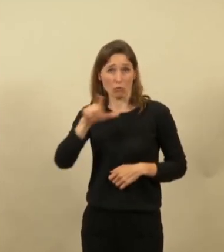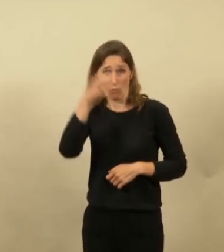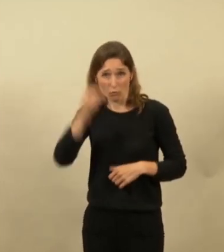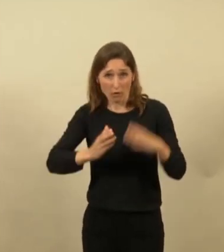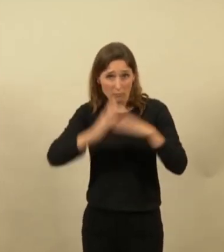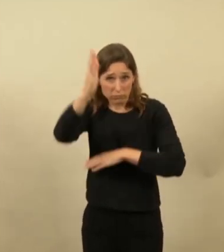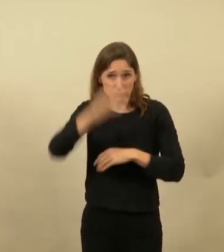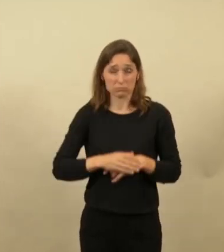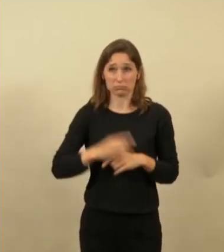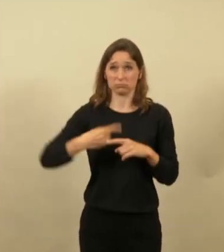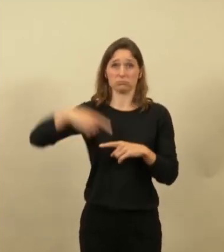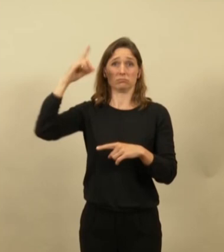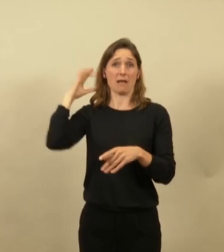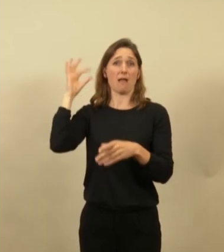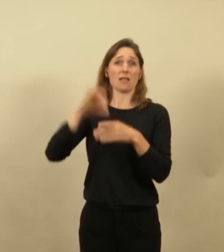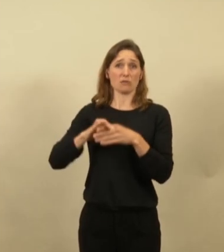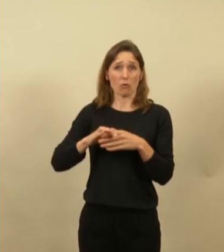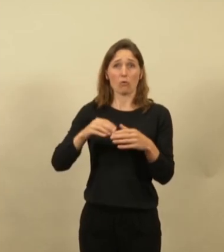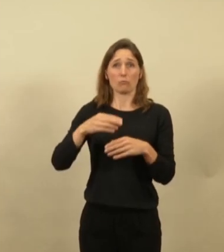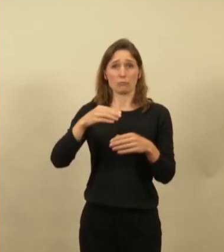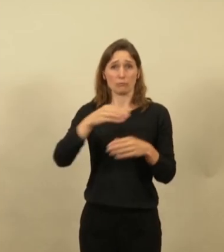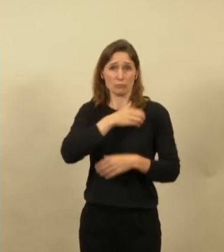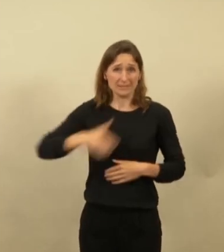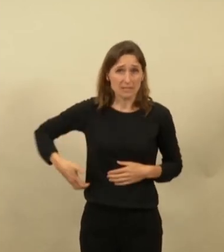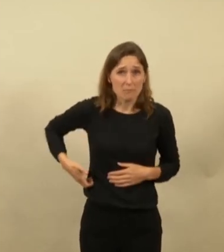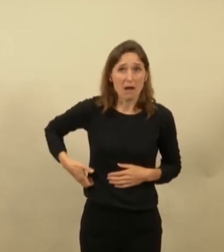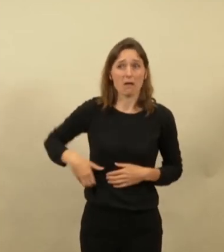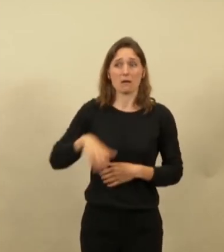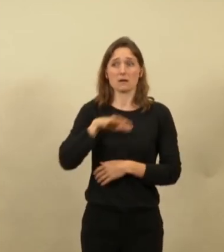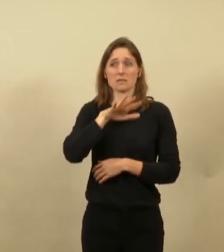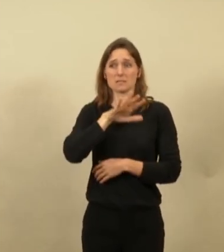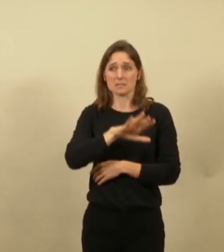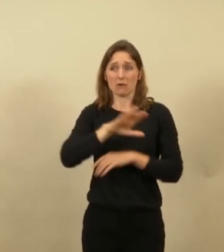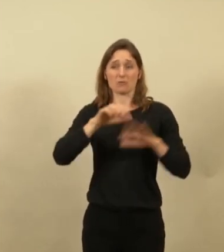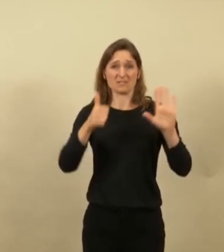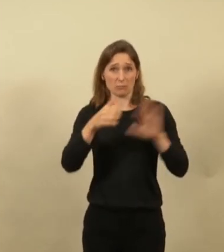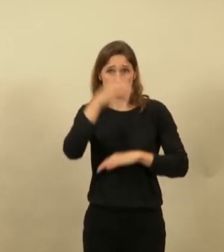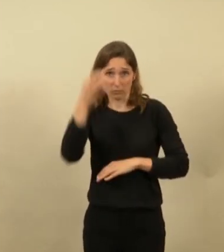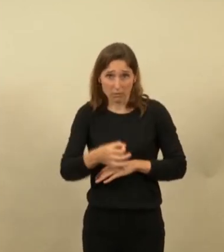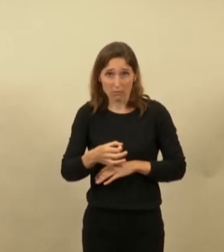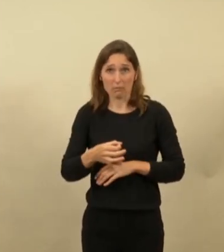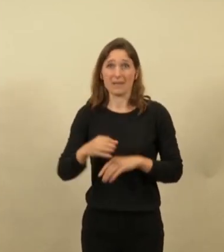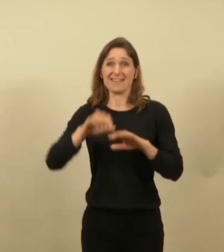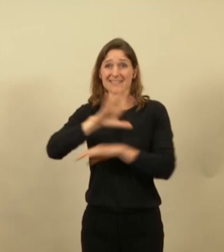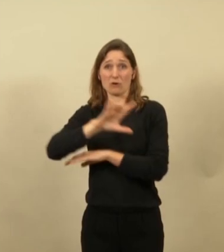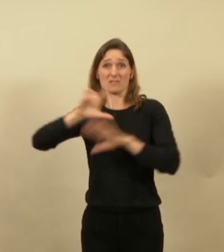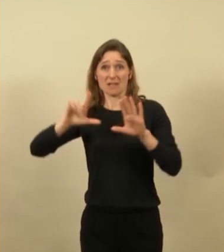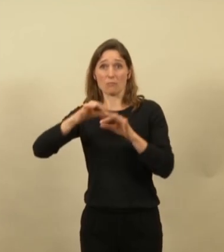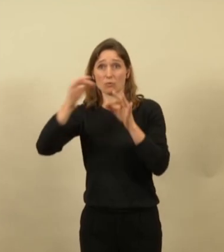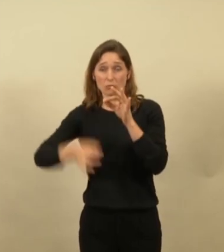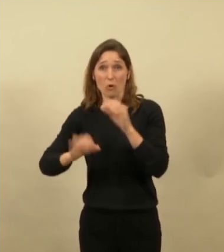de 56% au niveau national et à 57.7 au premier tour et de